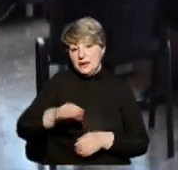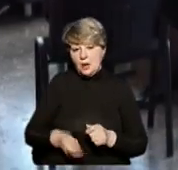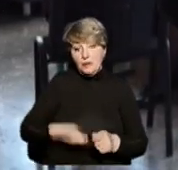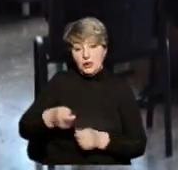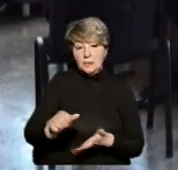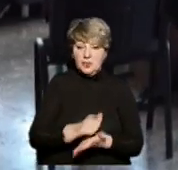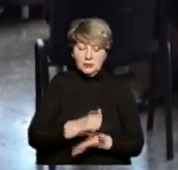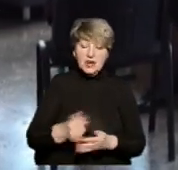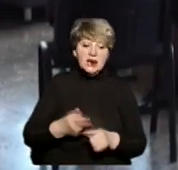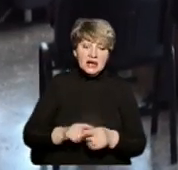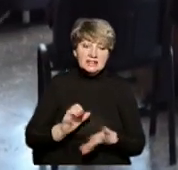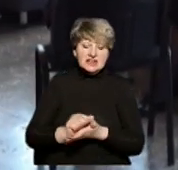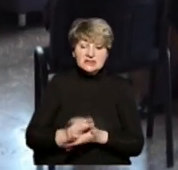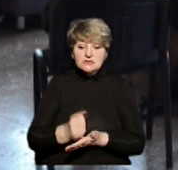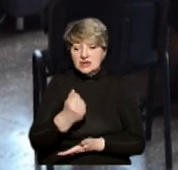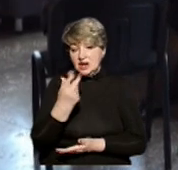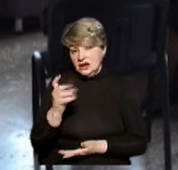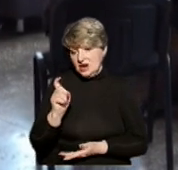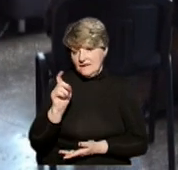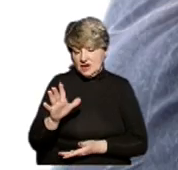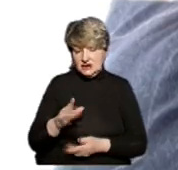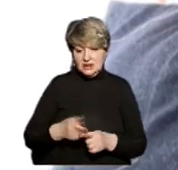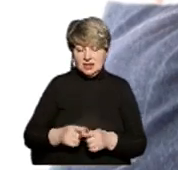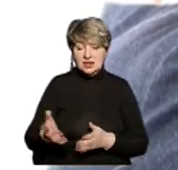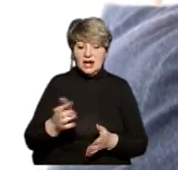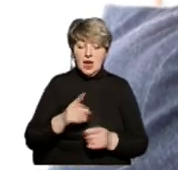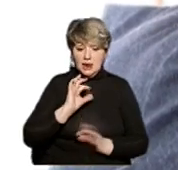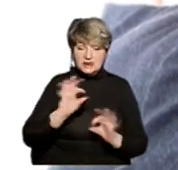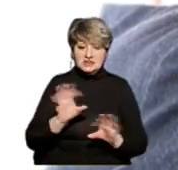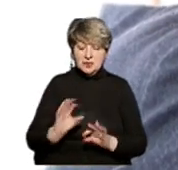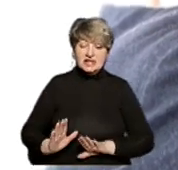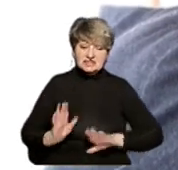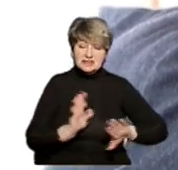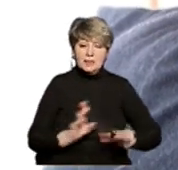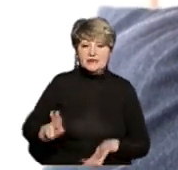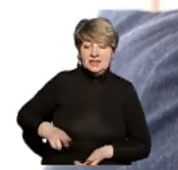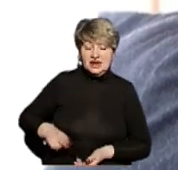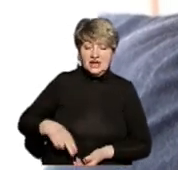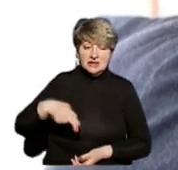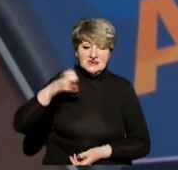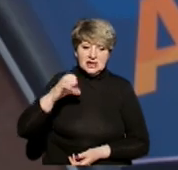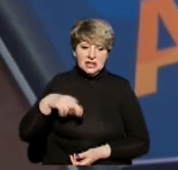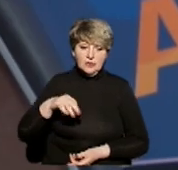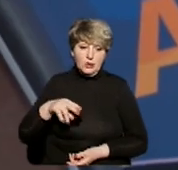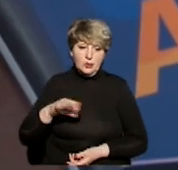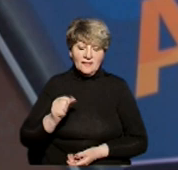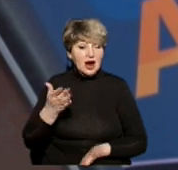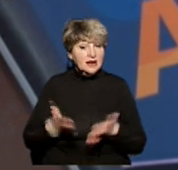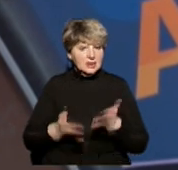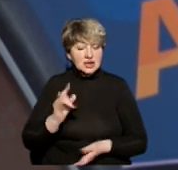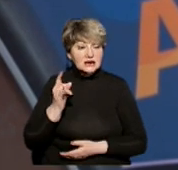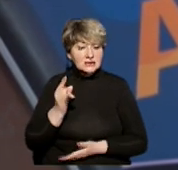документів. Ця процедура займає декілька хвилин, розповідає заступниця директора з початкових класів Світлана Попова. Якщо